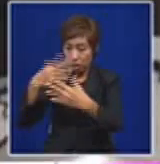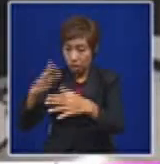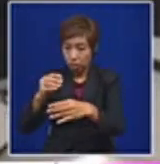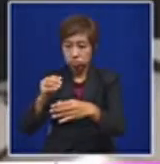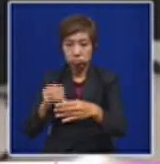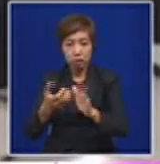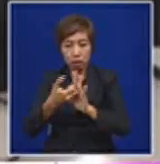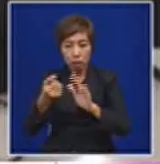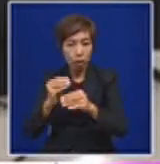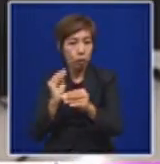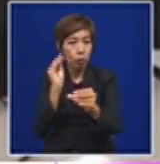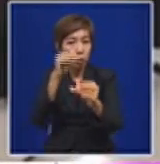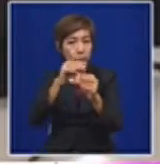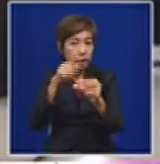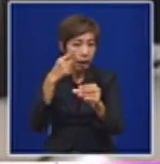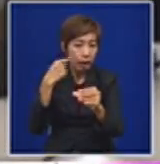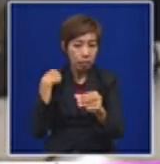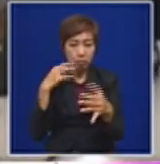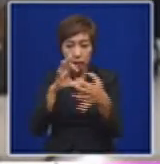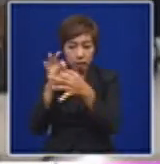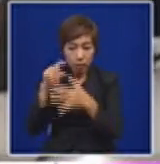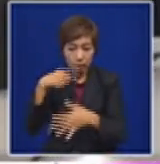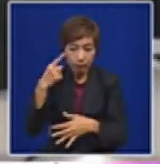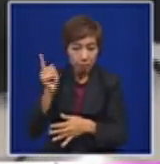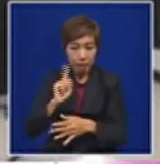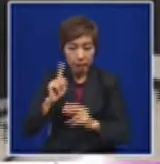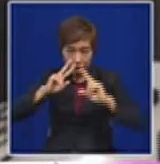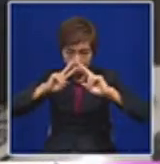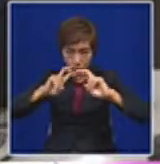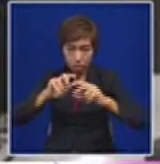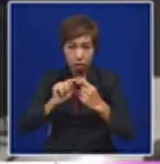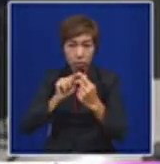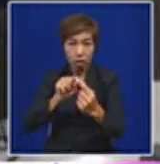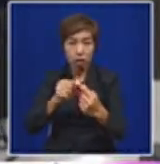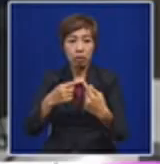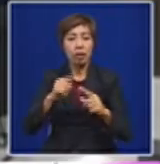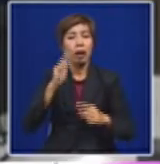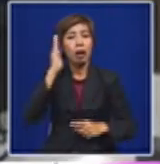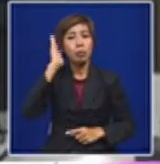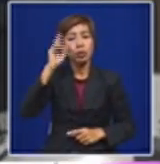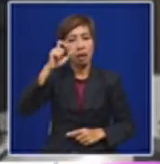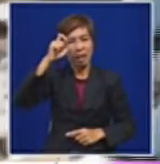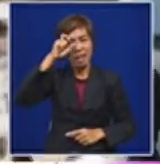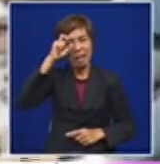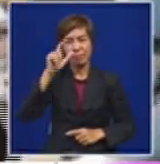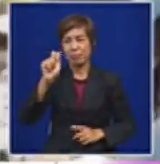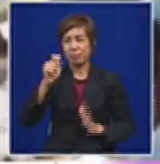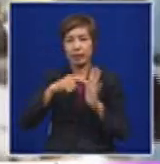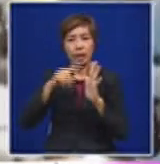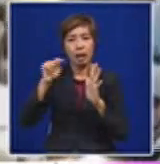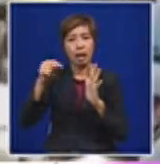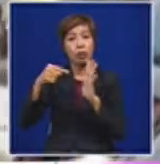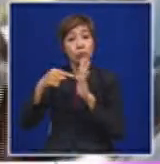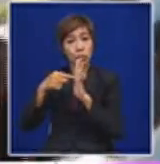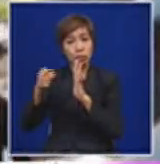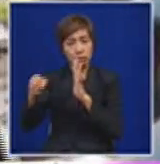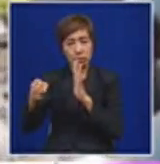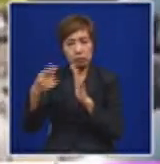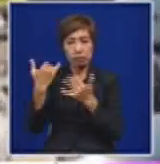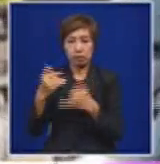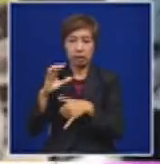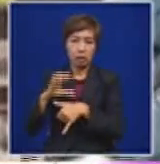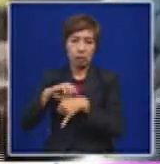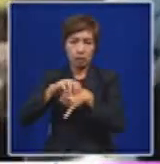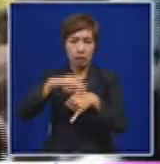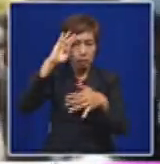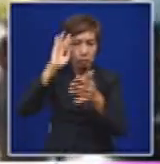อื่นเกี่ยวข้องด้วยหรือไม่ส่วนการคุมตัวนายอาตูผู้ต้องหาในคดีไปสอบปากคำที่กองบัญชาการตำรวจนครบาลเชื่อว่านายอา